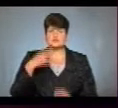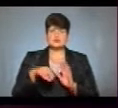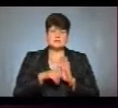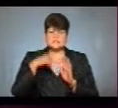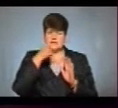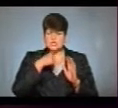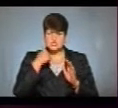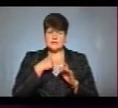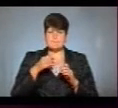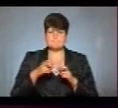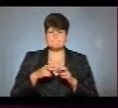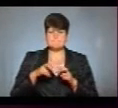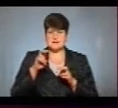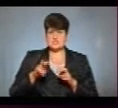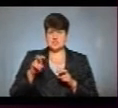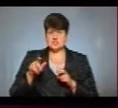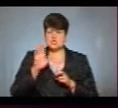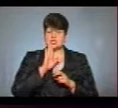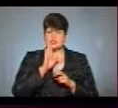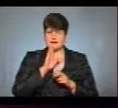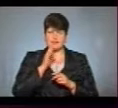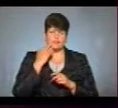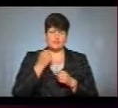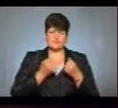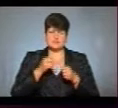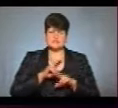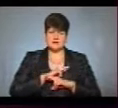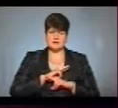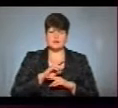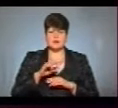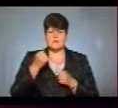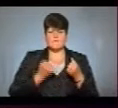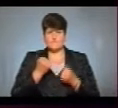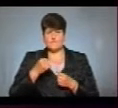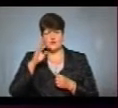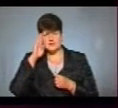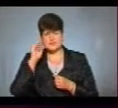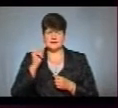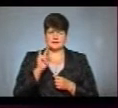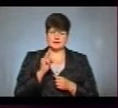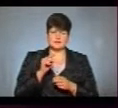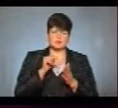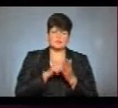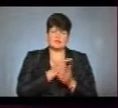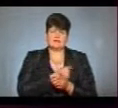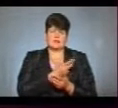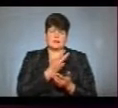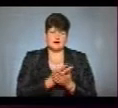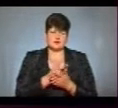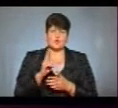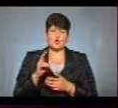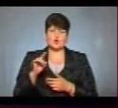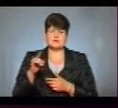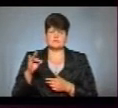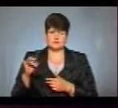46-річна пасажирка легкового автомобіля загинула, а водій і дитина потрапили до лікарні після дорожньо-транспортної пригоди в Козівському районі.